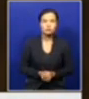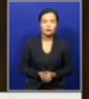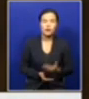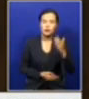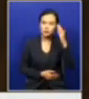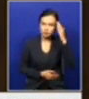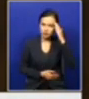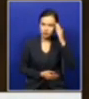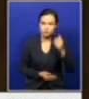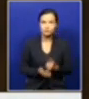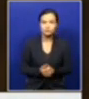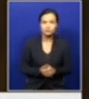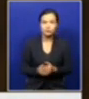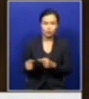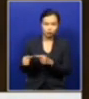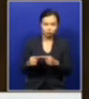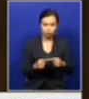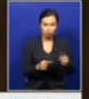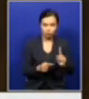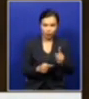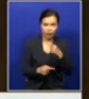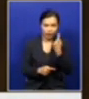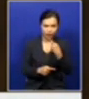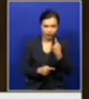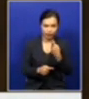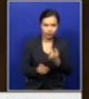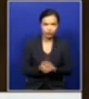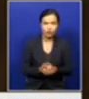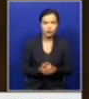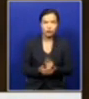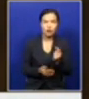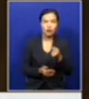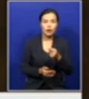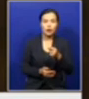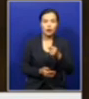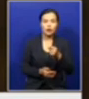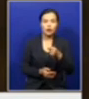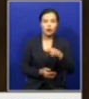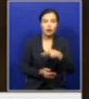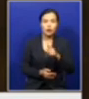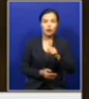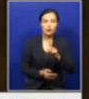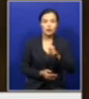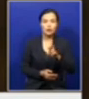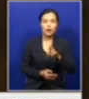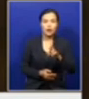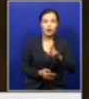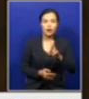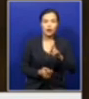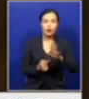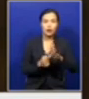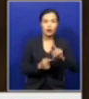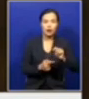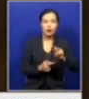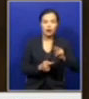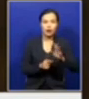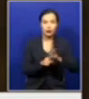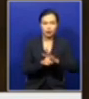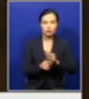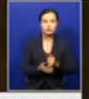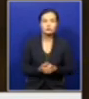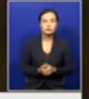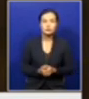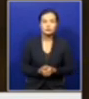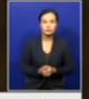ราบต่อจากท่านชูชาติก็เป็นคุณธีรรัตน์สำเร็จวานิชคุณวรสิทธิ์เรียงประสิ